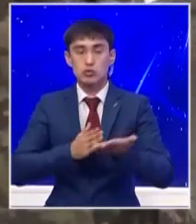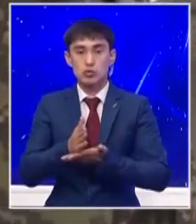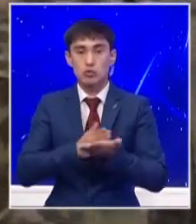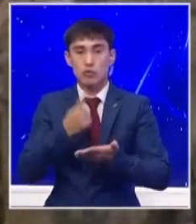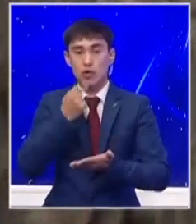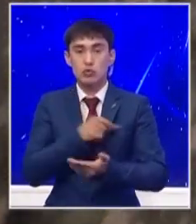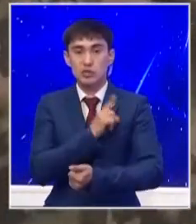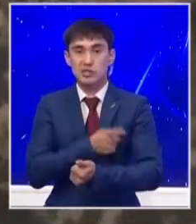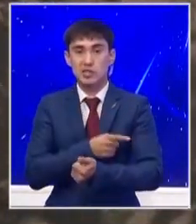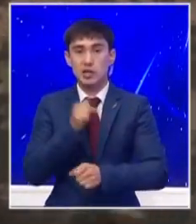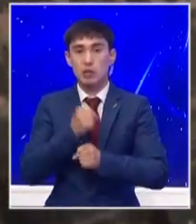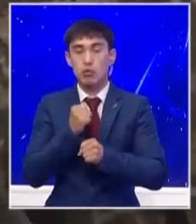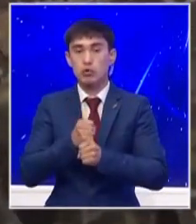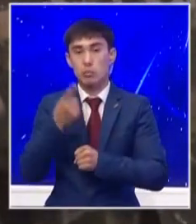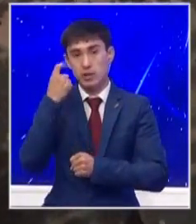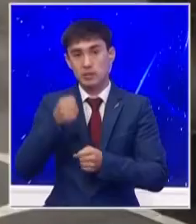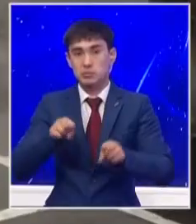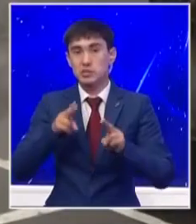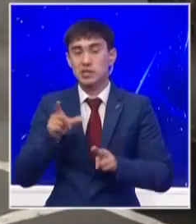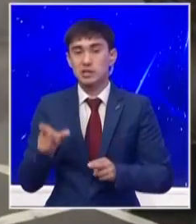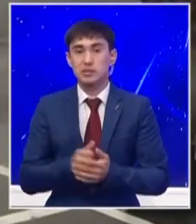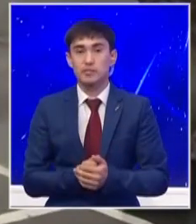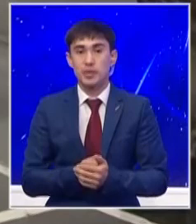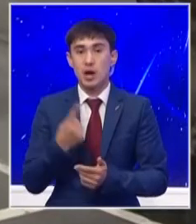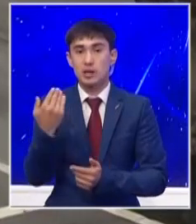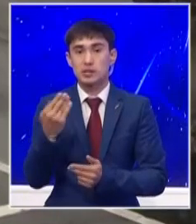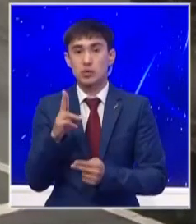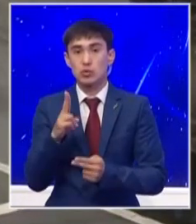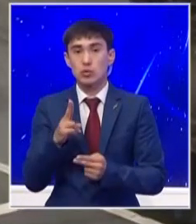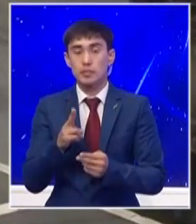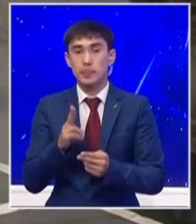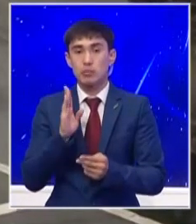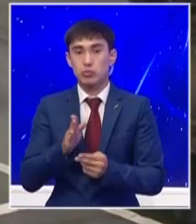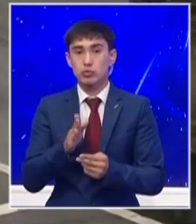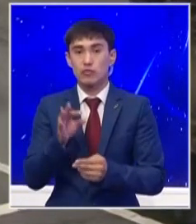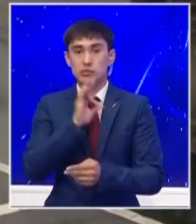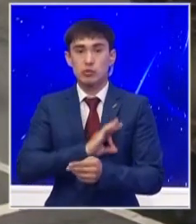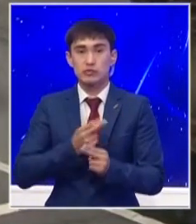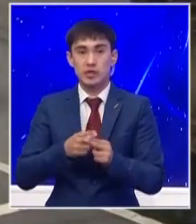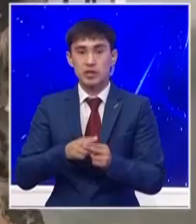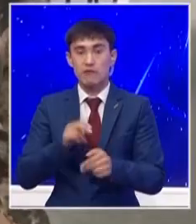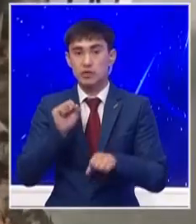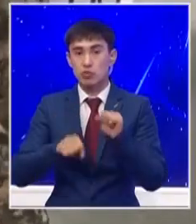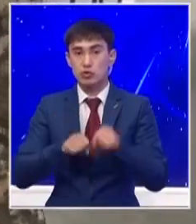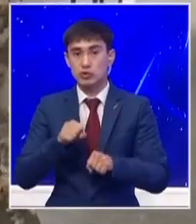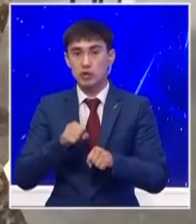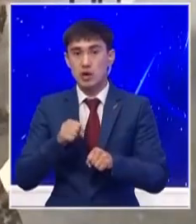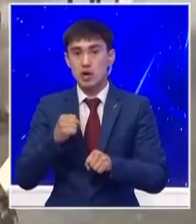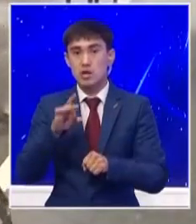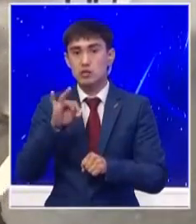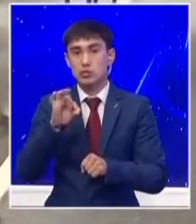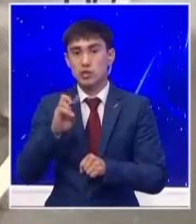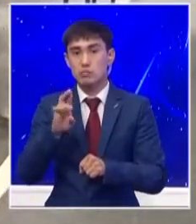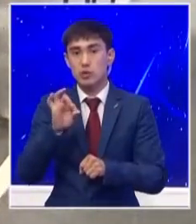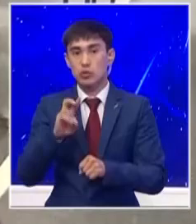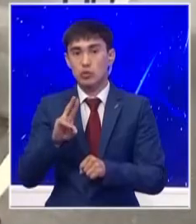в вооруженных силах и работать по данным специальностям. Одним из тех, кто намерен воспользоваться этой возможностью, является